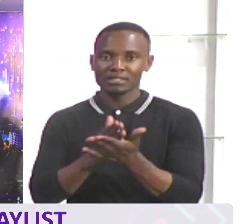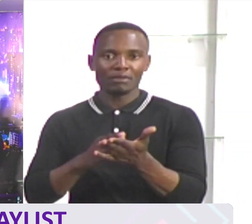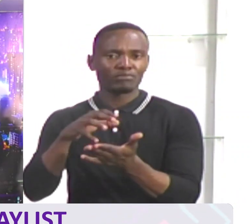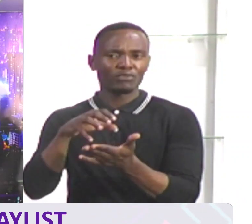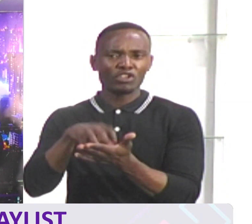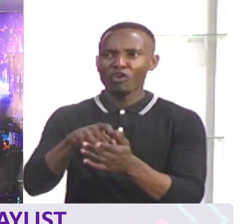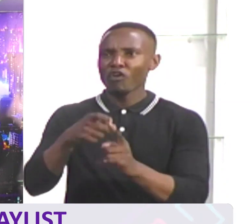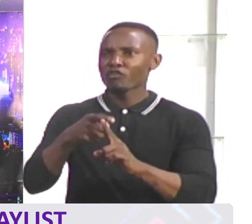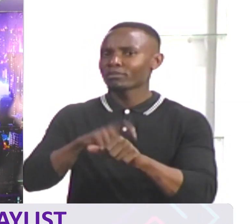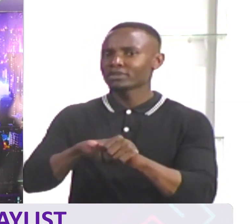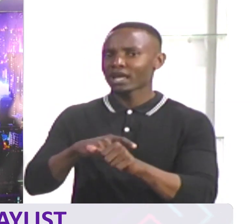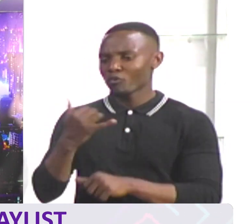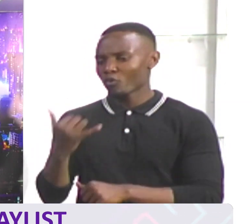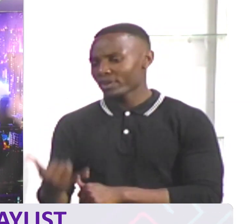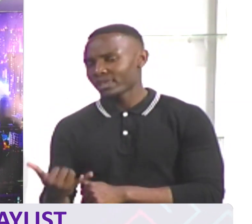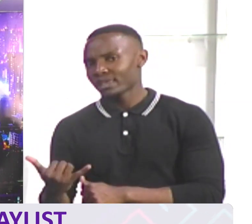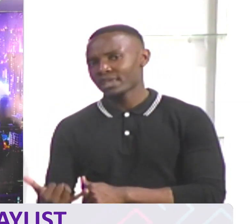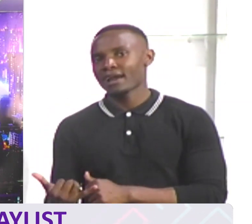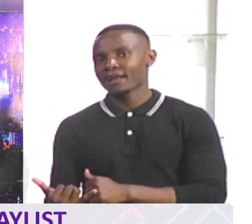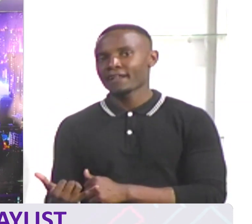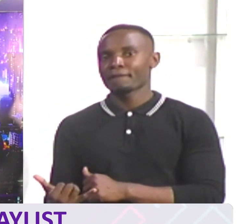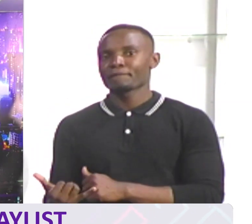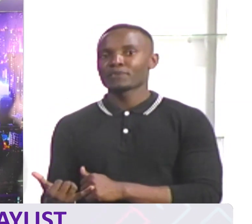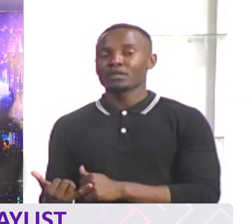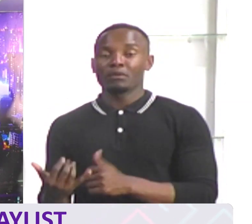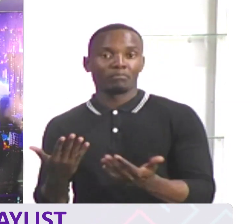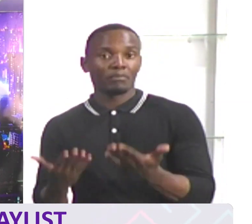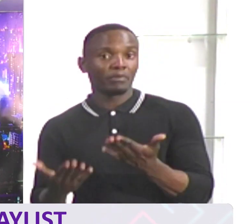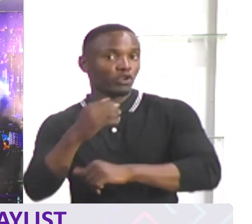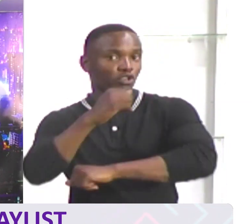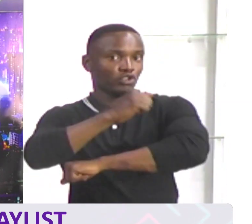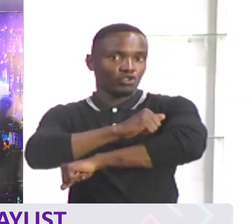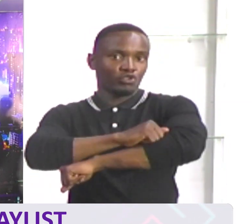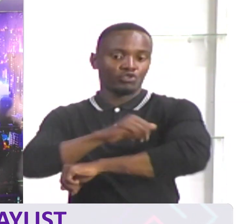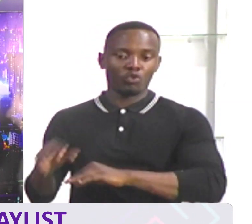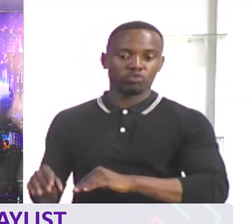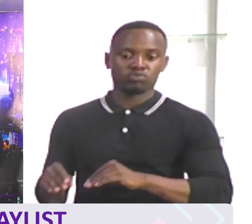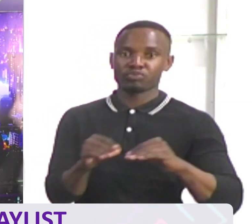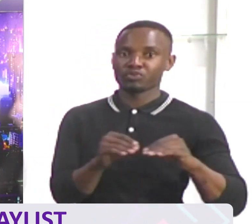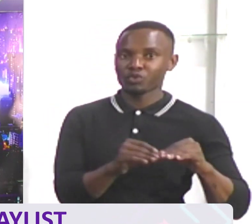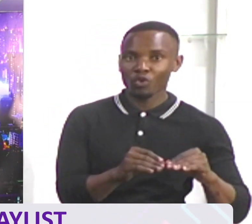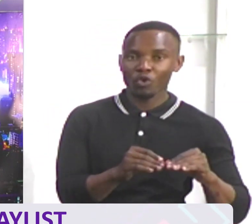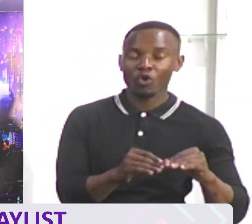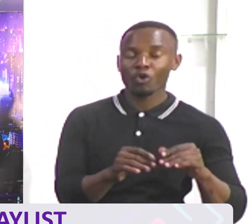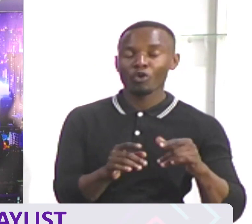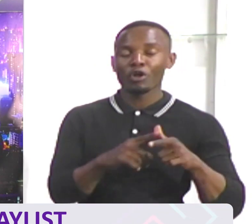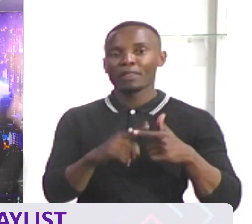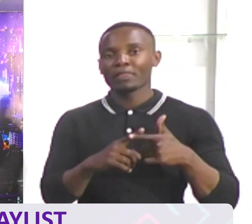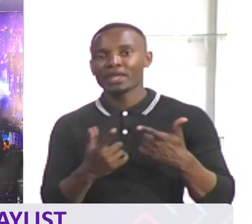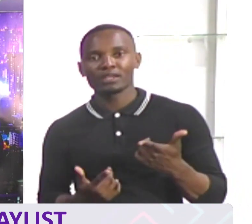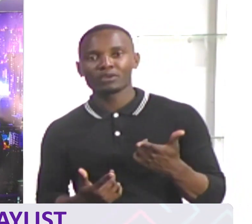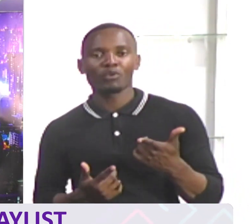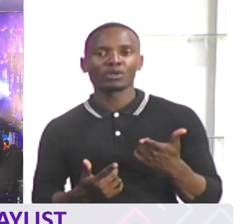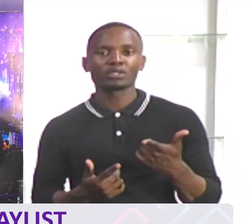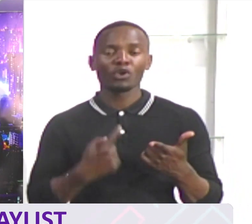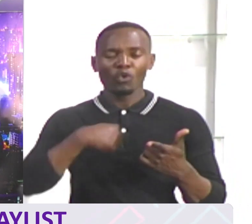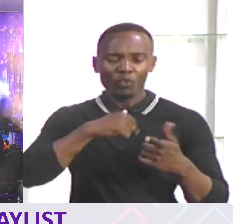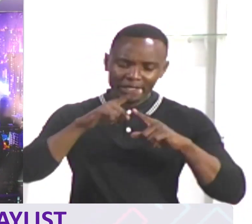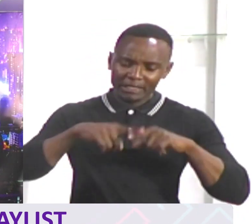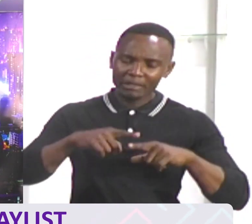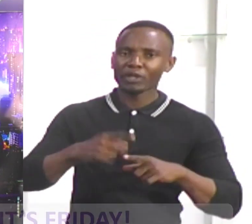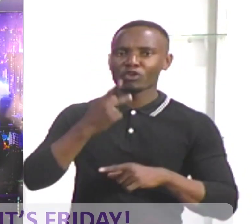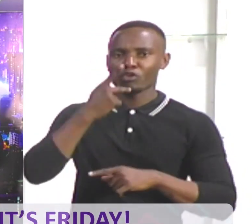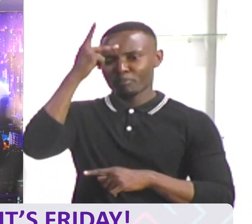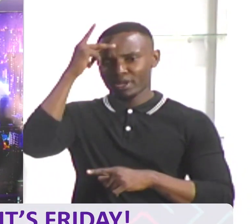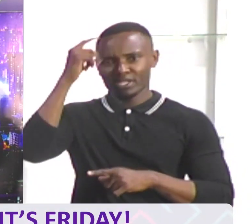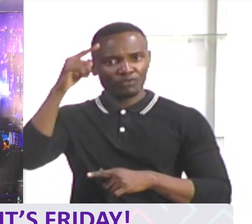tukutamtuko watoi tukueraise dab, unajua? Uende chuo pale, kama uko na guardian wako pale kupeleke mesti nini? Tuko tunawategemea sana.